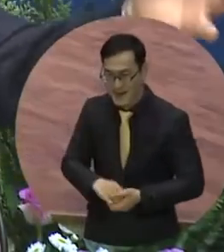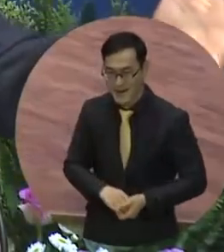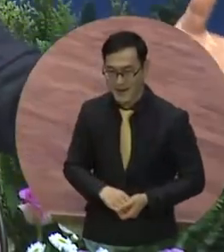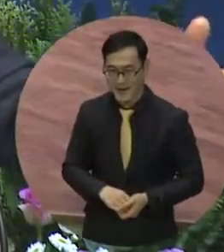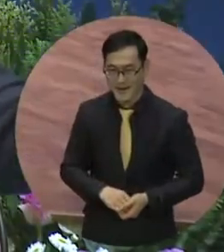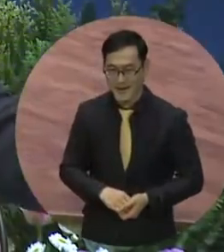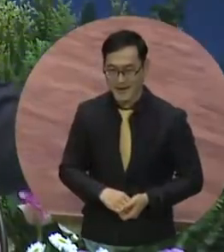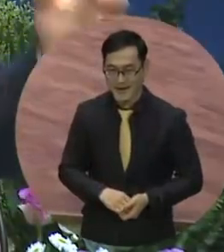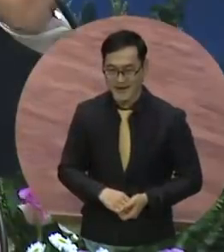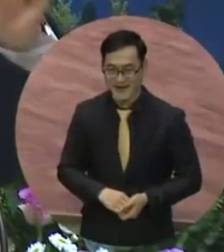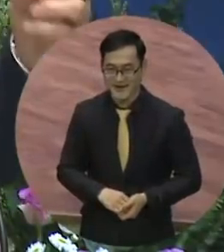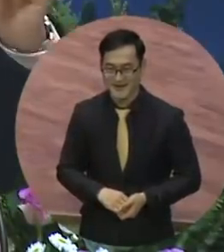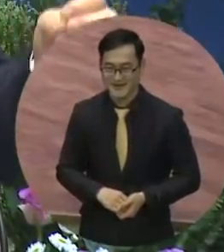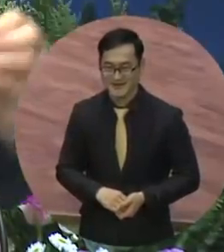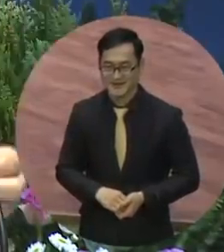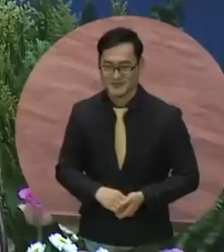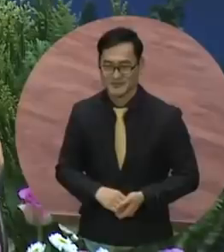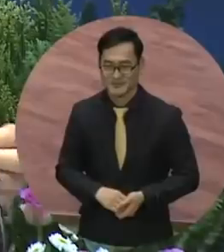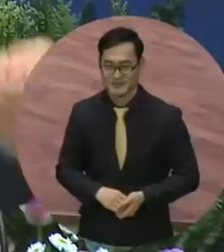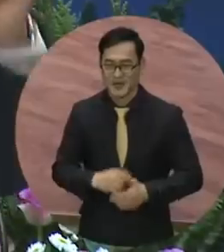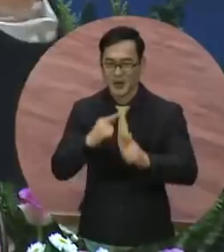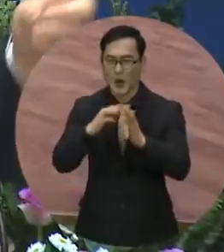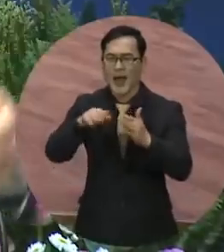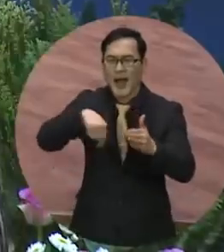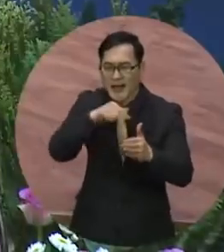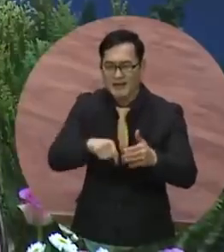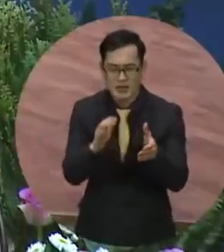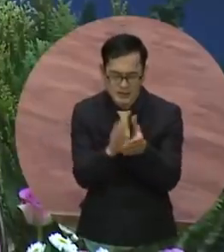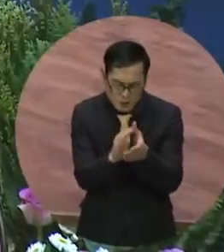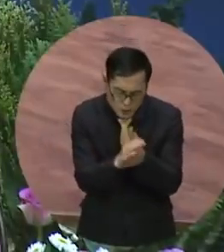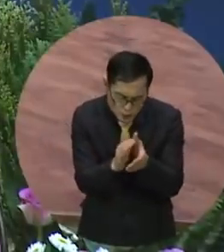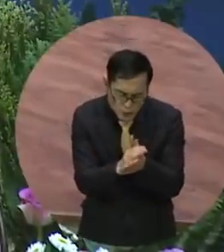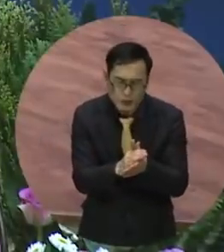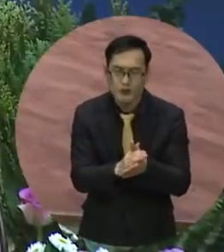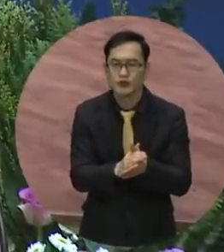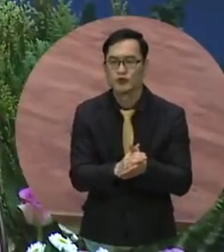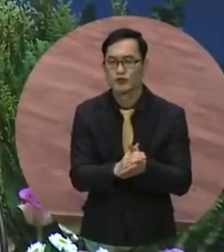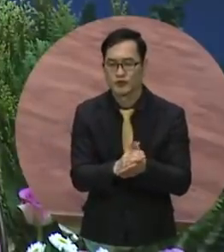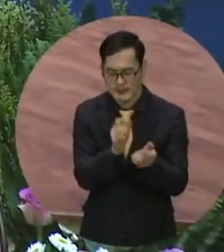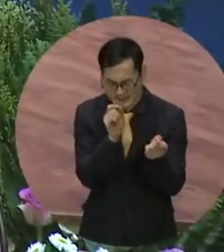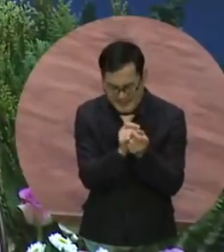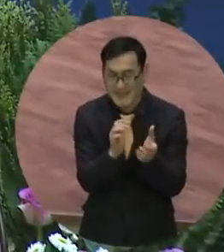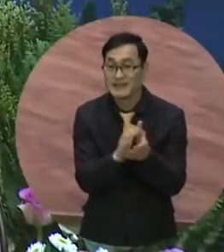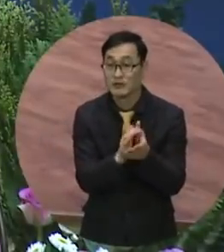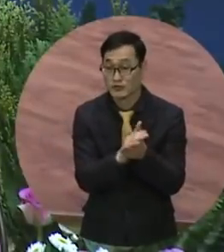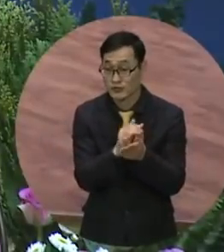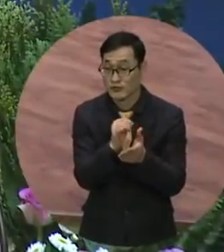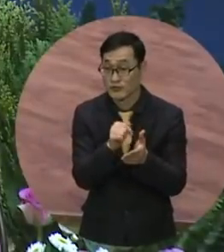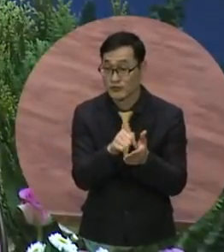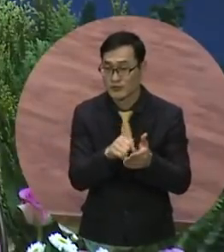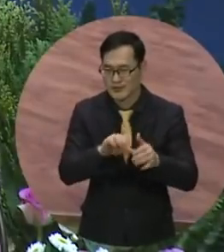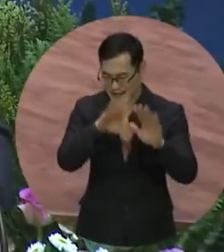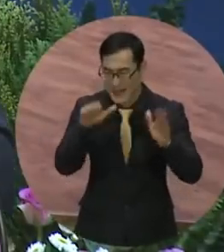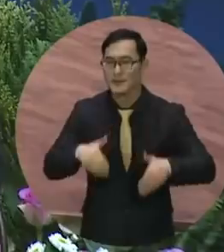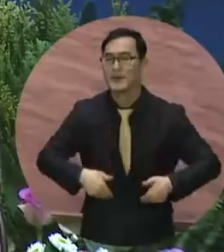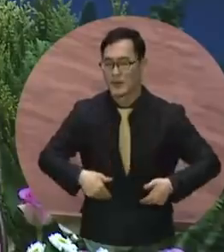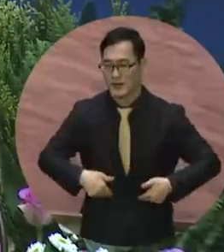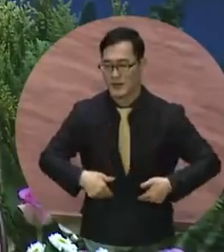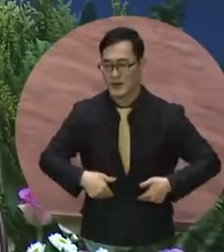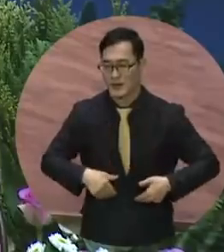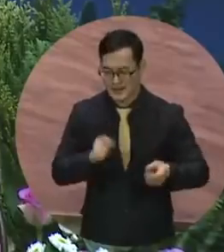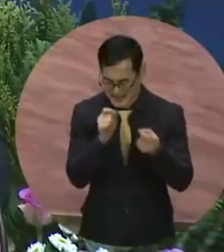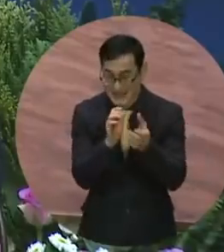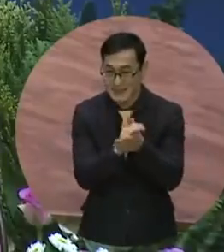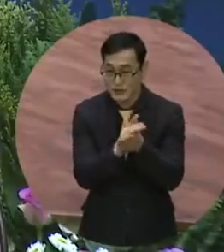되시기 바랍니다. 교회는 친구가 있어야 돼. 유명한 말 있잖아요. 교회 친한 친구 한 사람 있으면 교회 안 떠난다고. 지난주